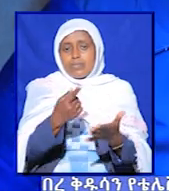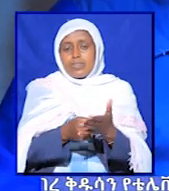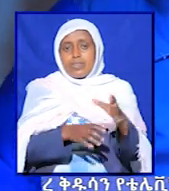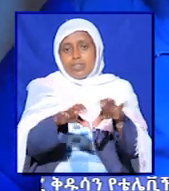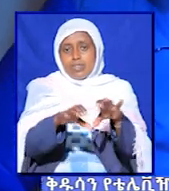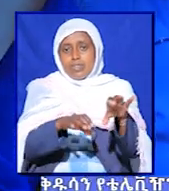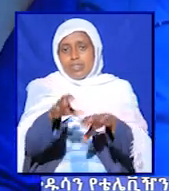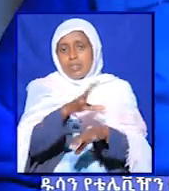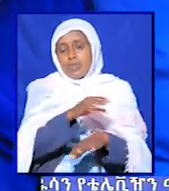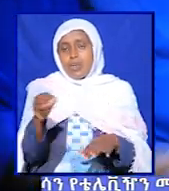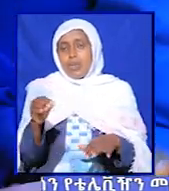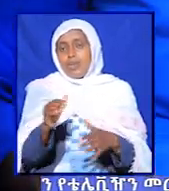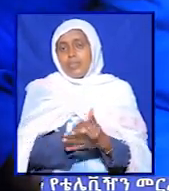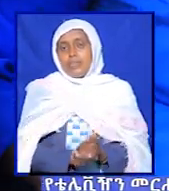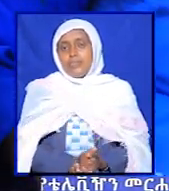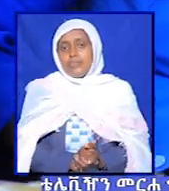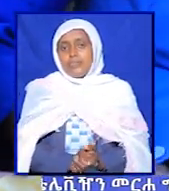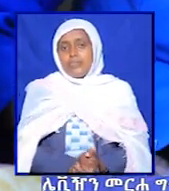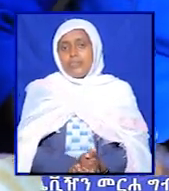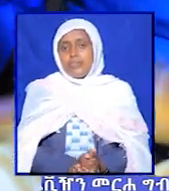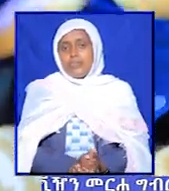እንደዚህ ካደረኩ በኋላ